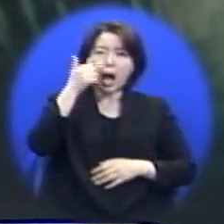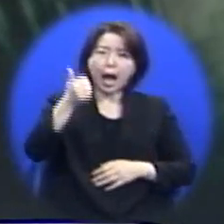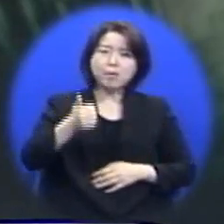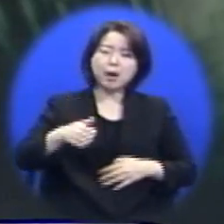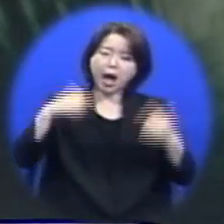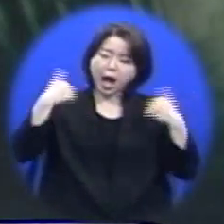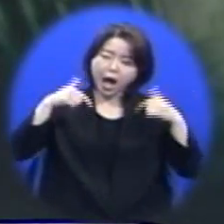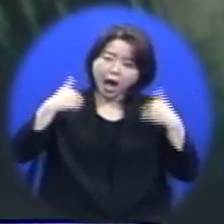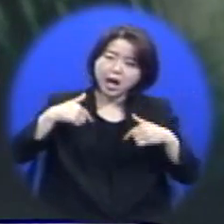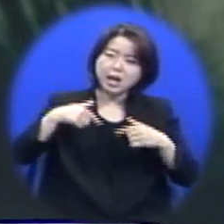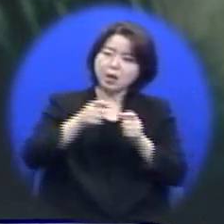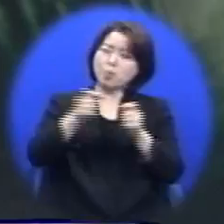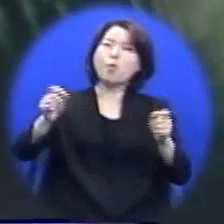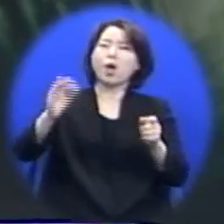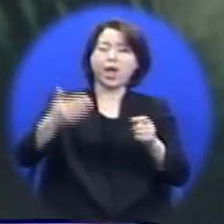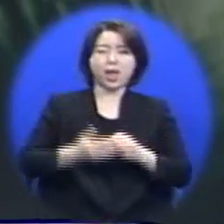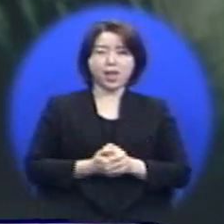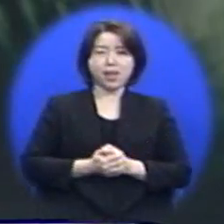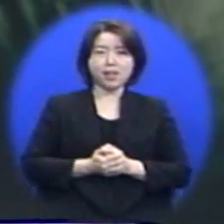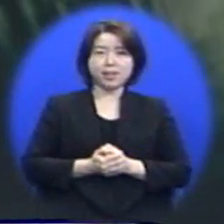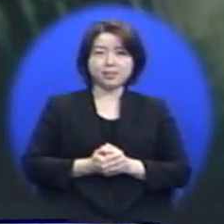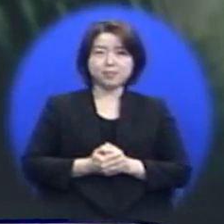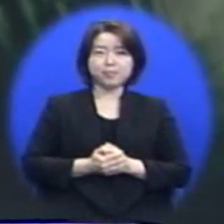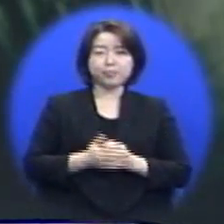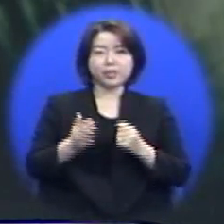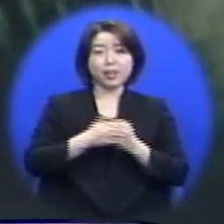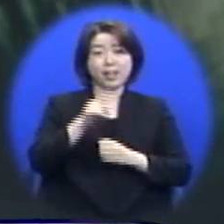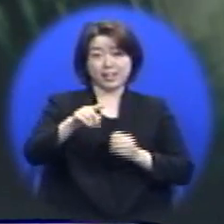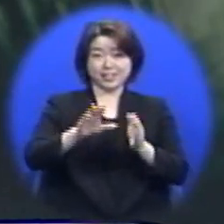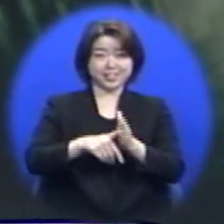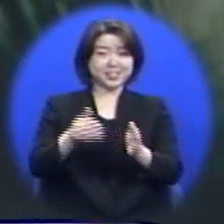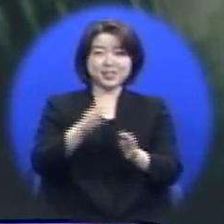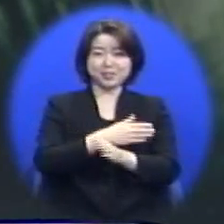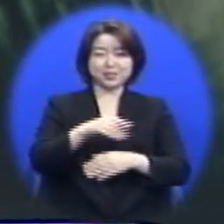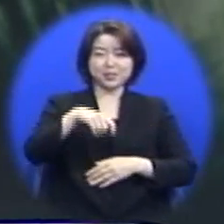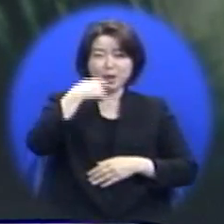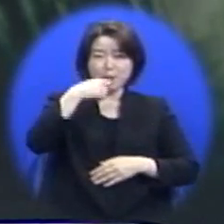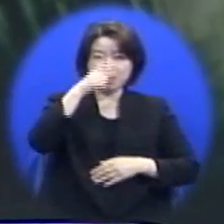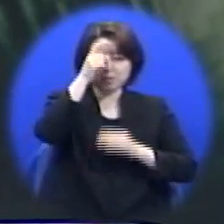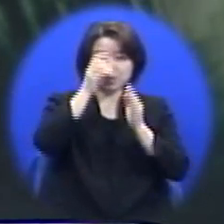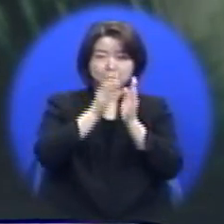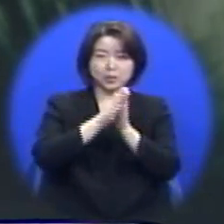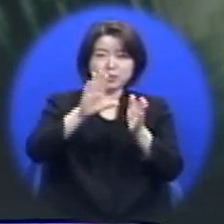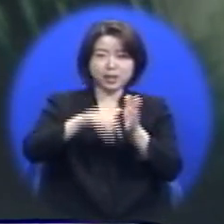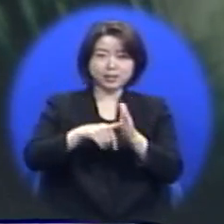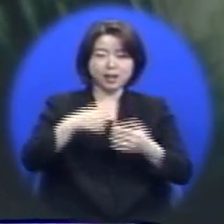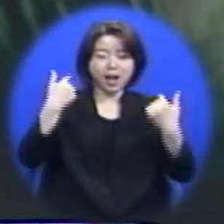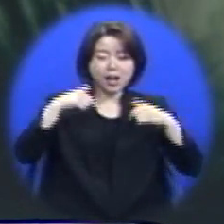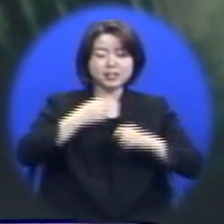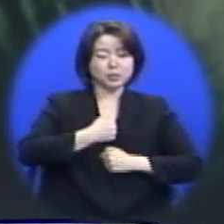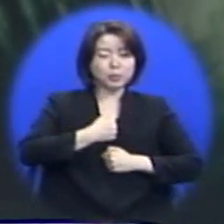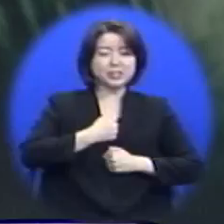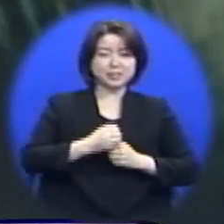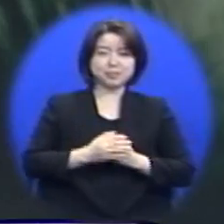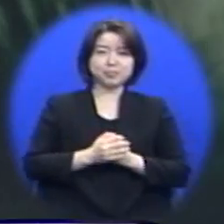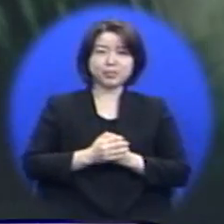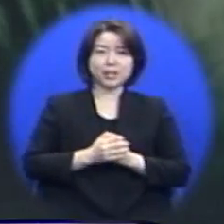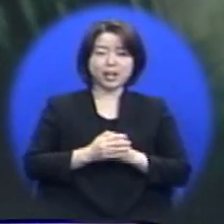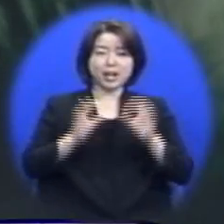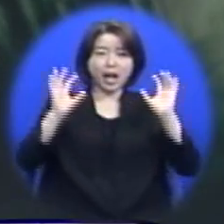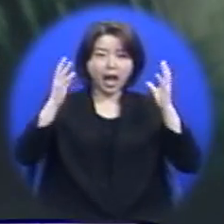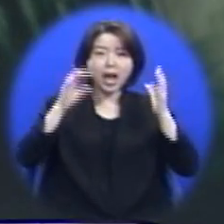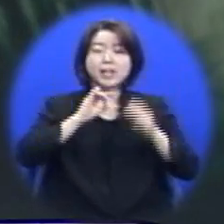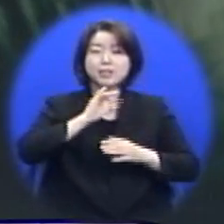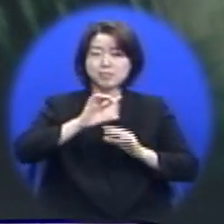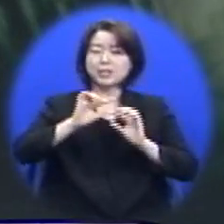식사 기도를 너무 오래 해. 그래서 그때부터 이제 식사 기도할 때는 항상 조심해요. 아, 애들만 그런 게